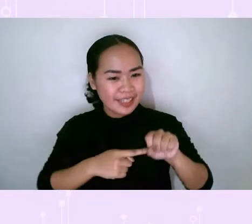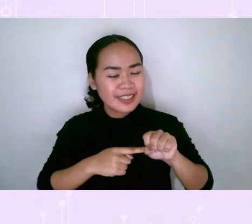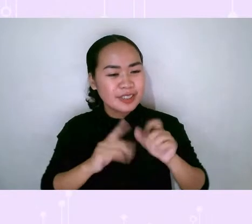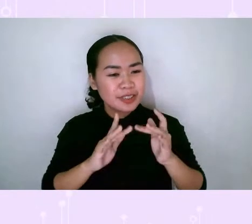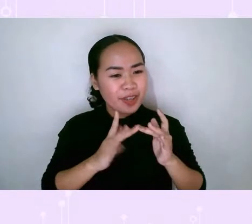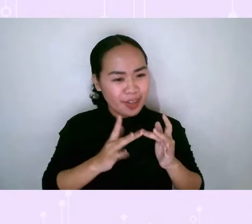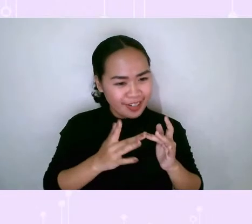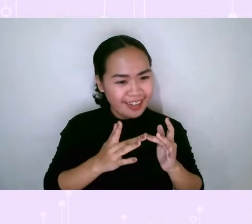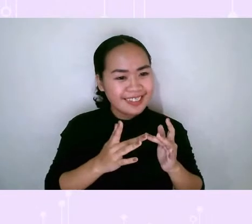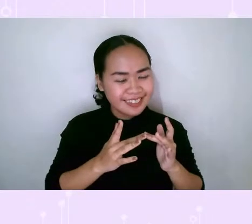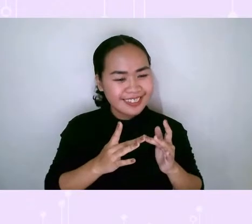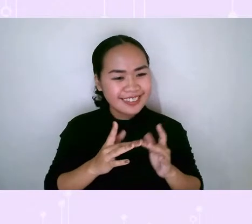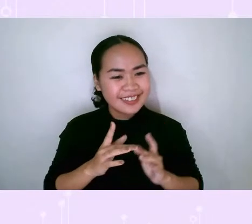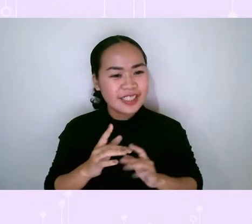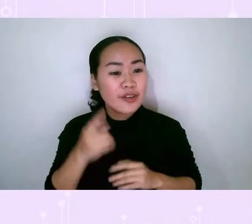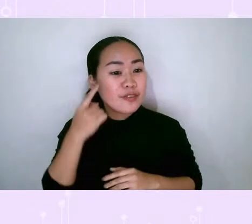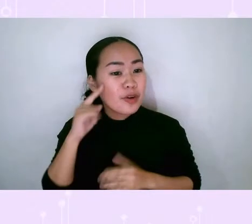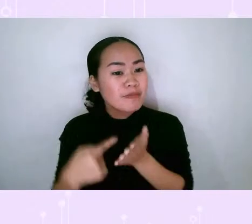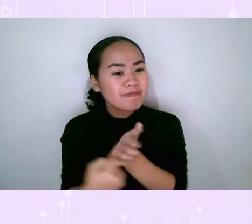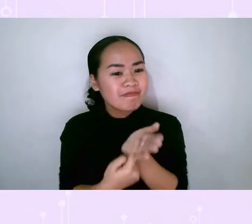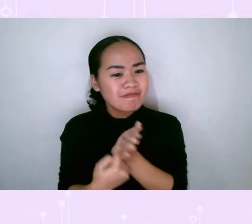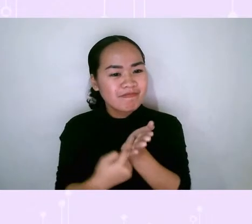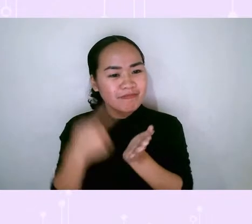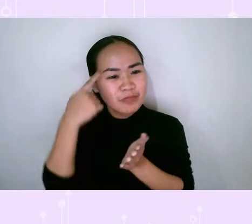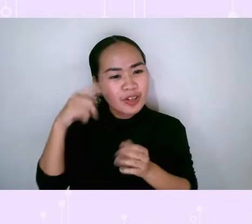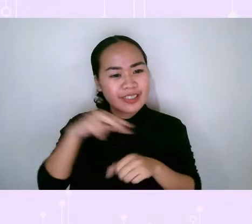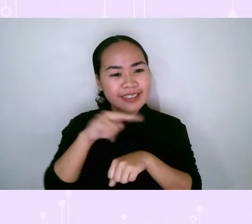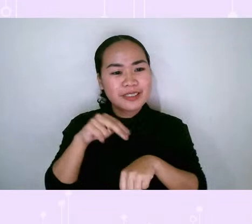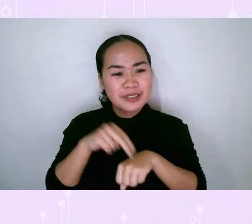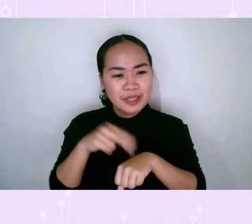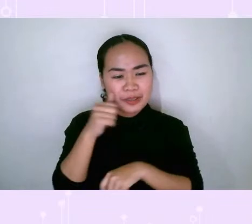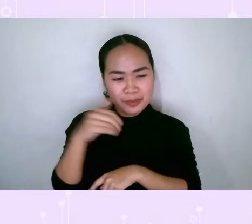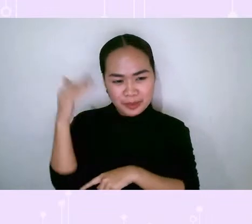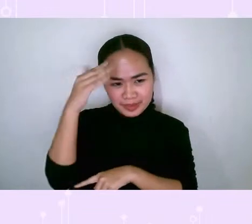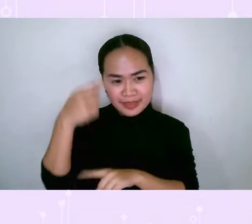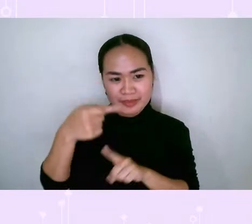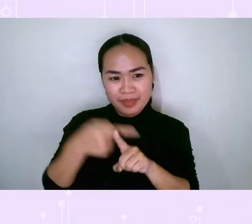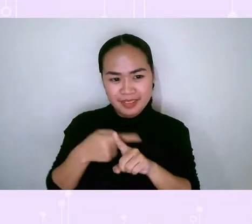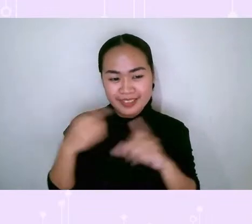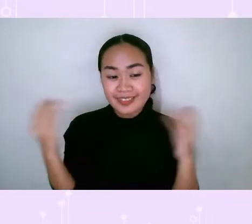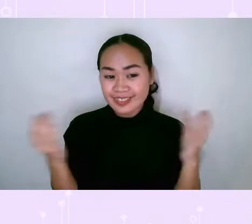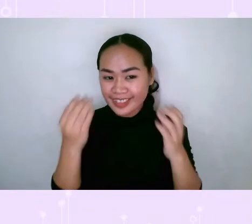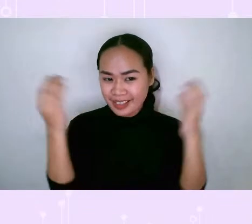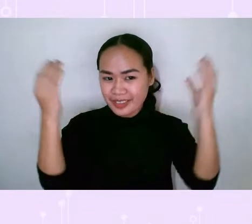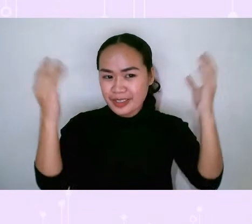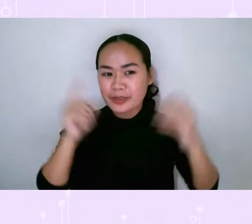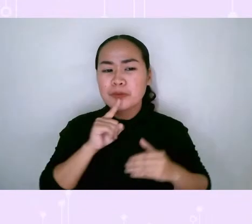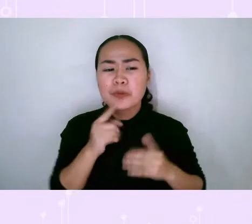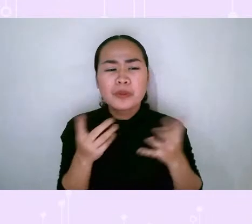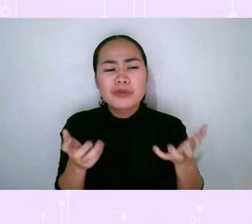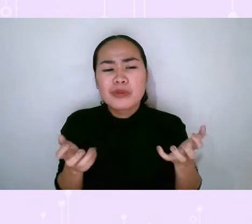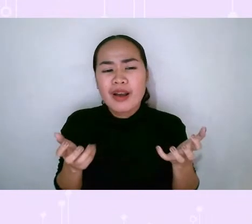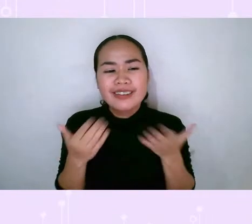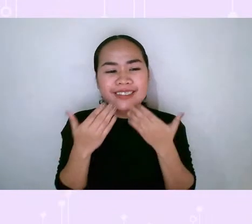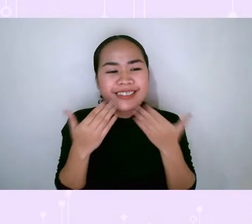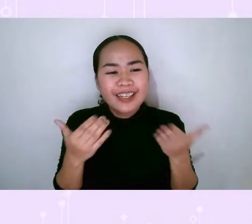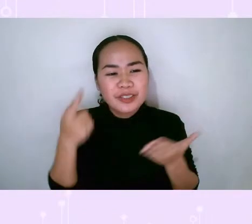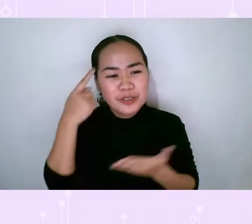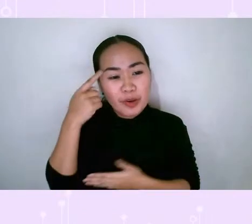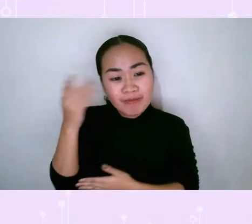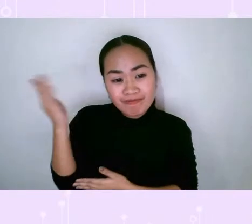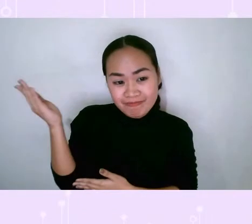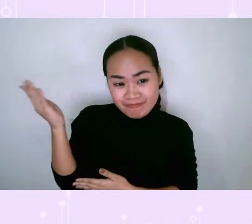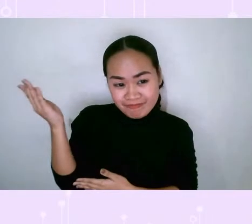sessions, online forum para sa National Women's Month Celebration. Gusto ko pong pasalamatan ang ating mga speakers no,